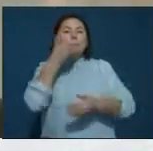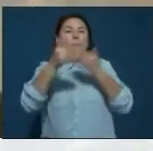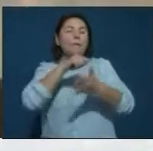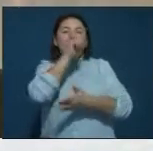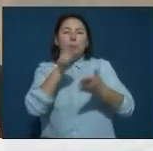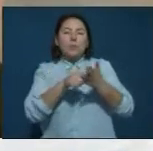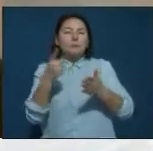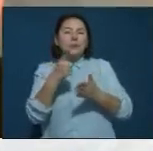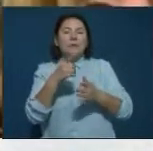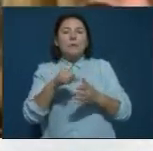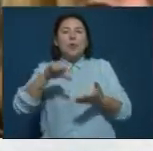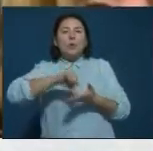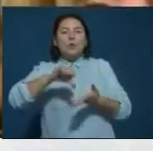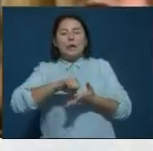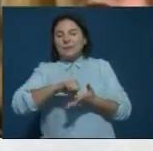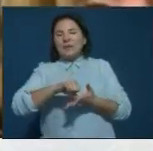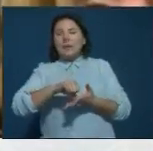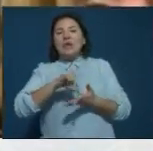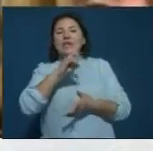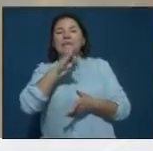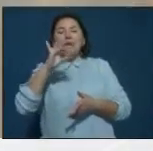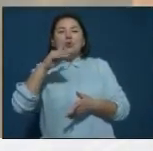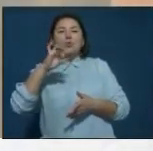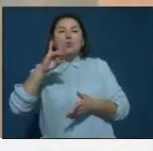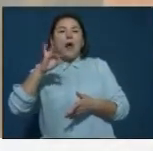первым обратился же сам бектур орла